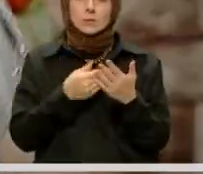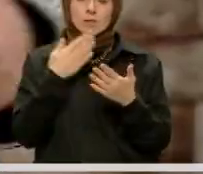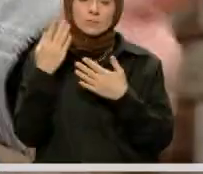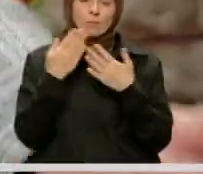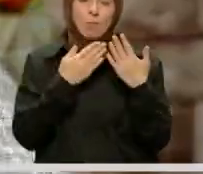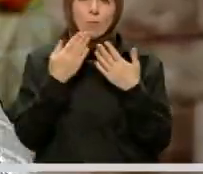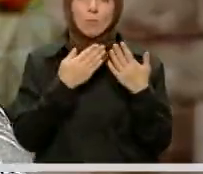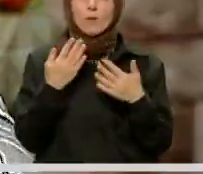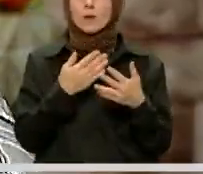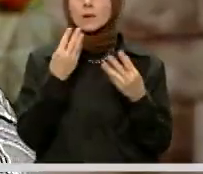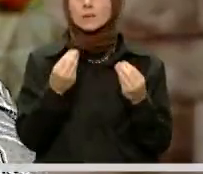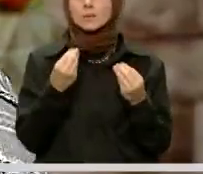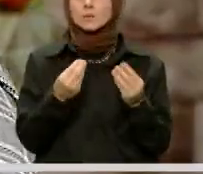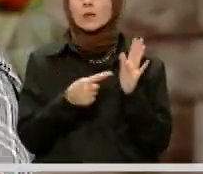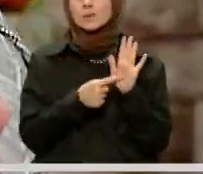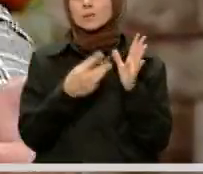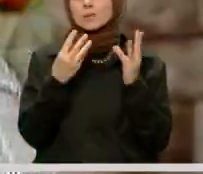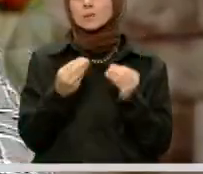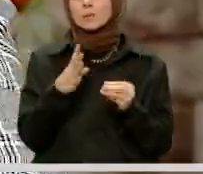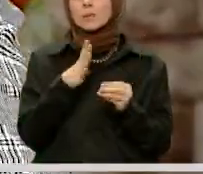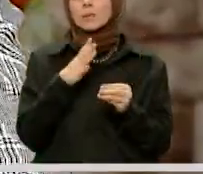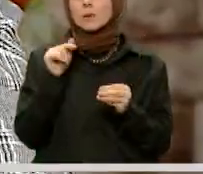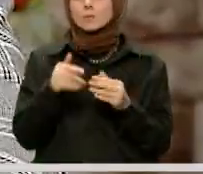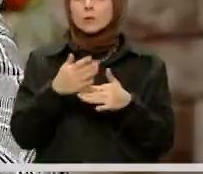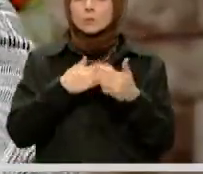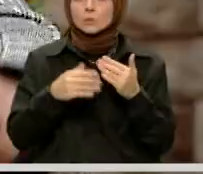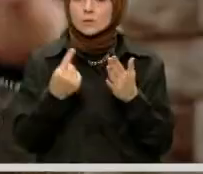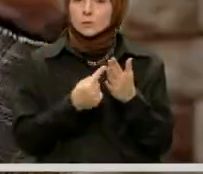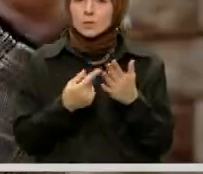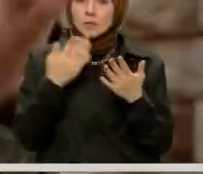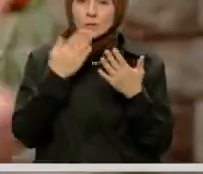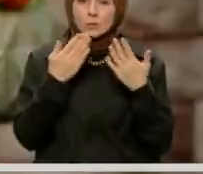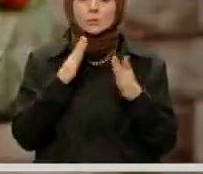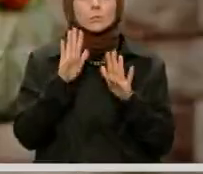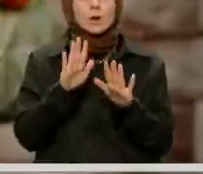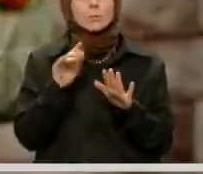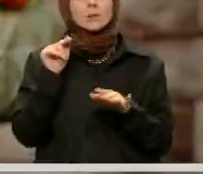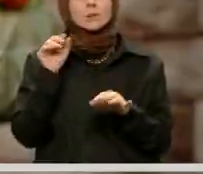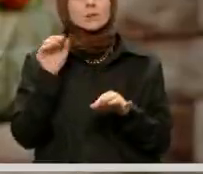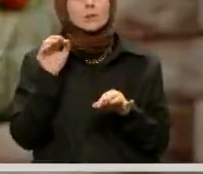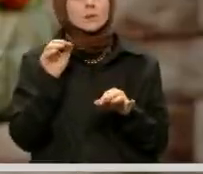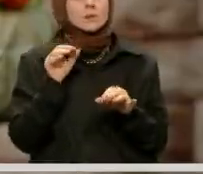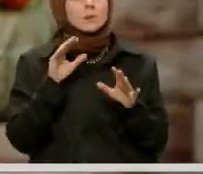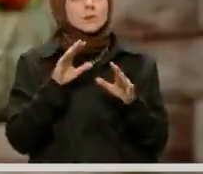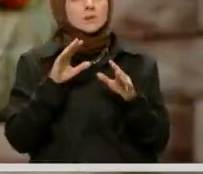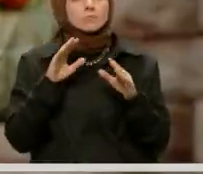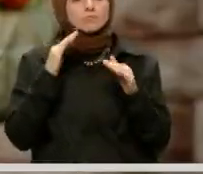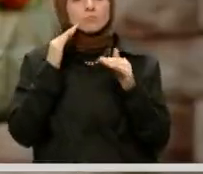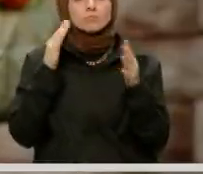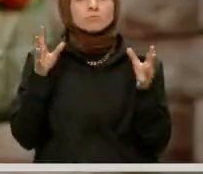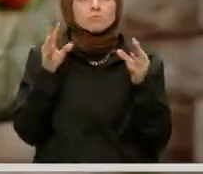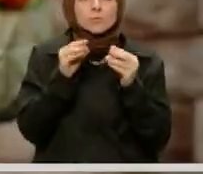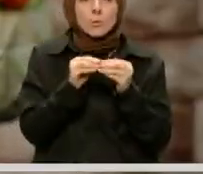Biz bundan önce de hatimler yapardık. Hı hı. Biz bundan önce de Kur'an'lar okurduk. Ama bu sefer daha böyle toplu ekip halinde, daha böyle bir